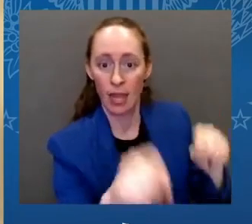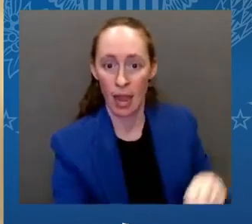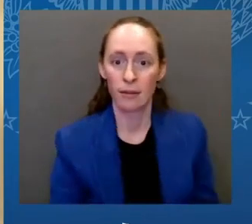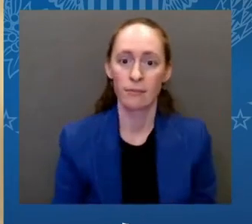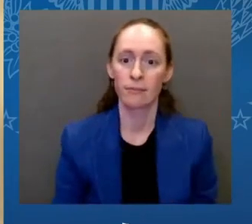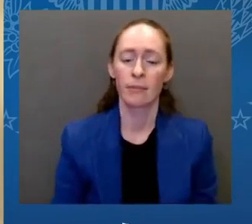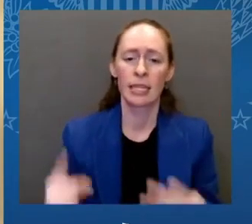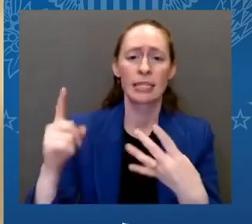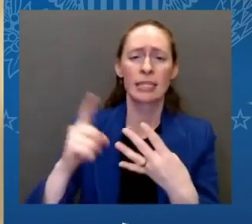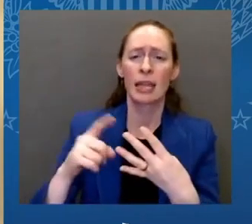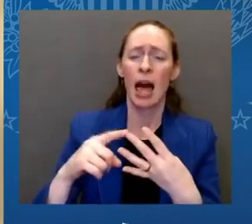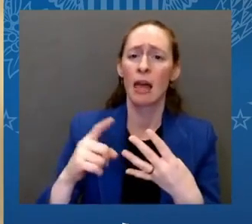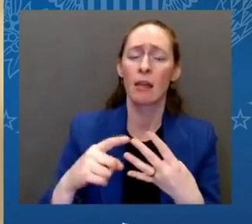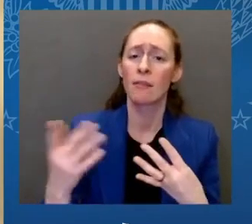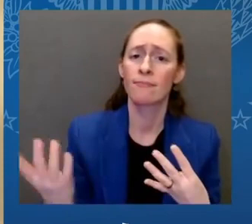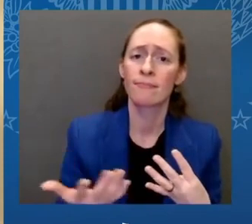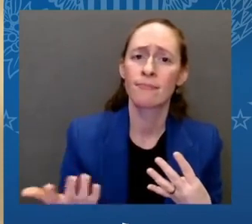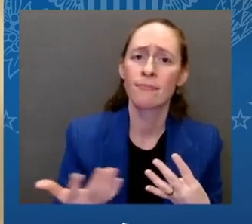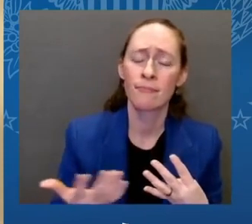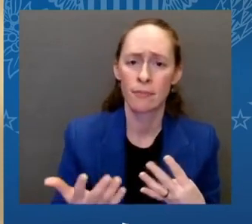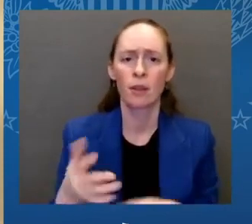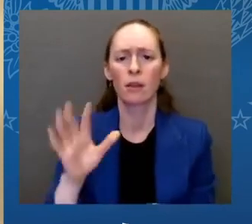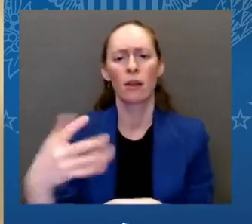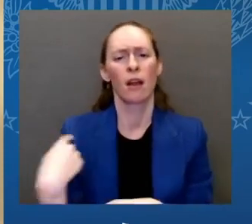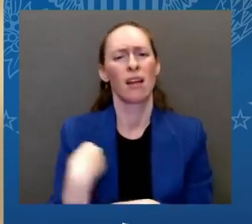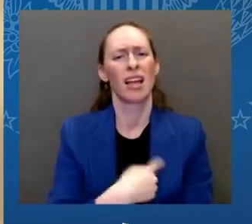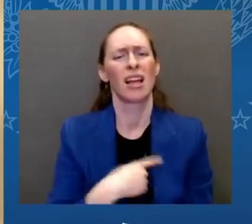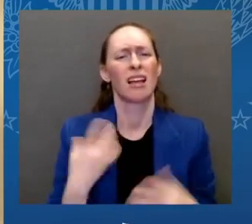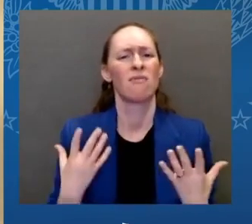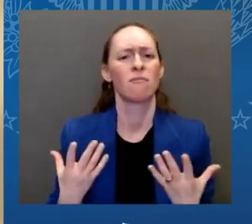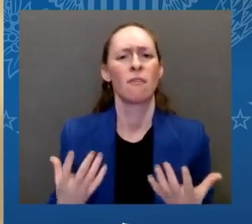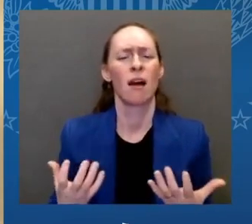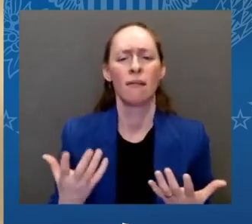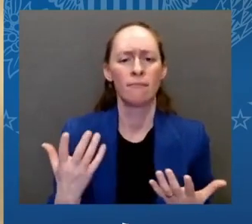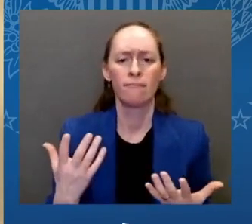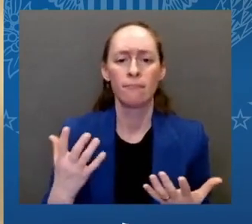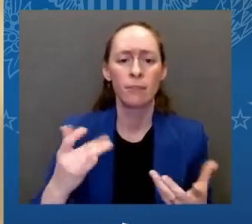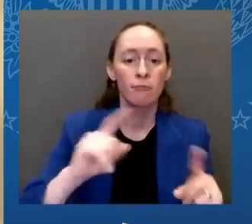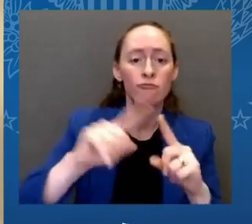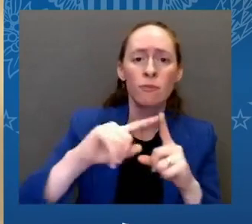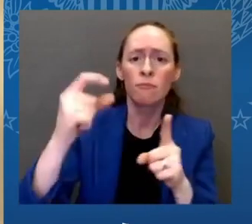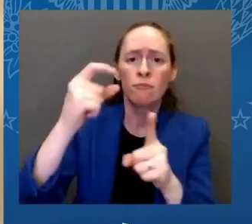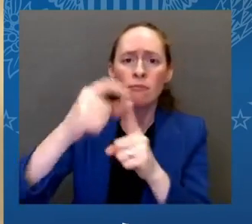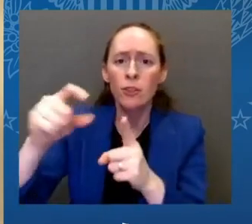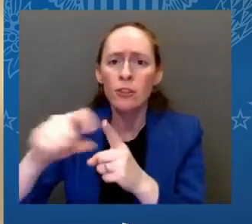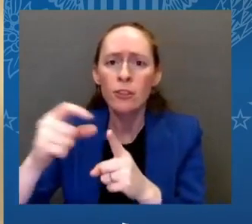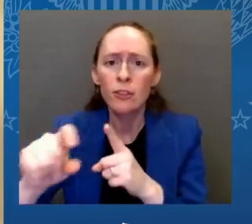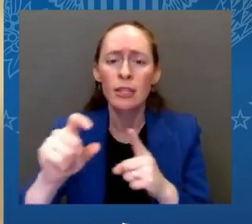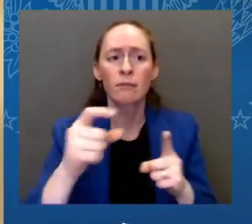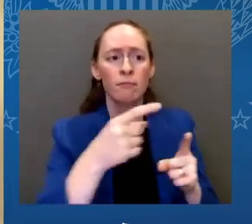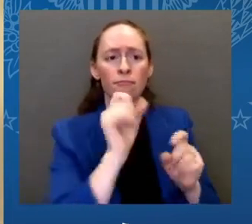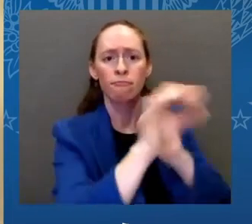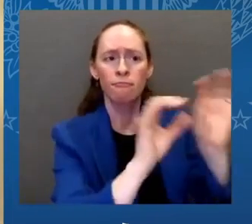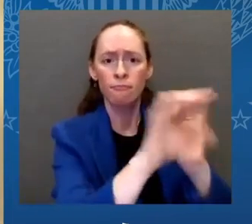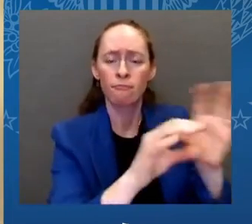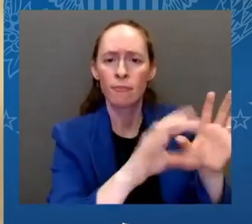Patriot, друге – це артилерія, Третє